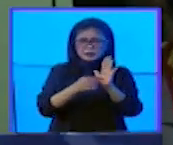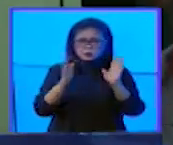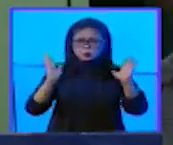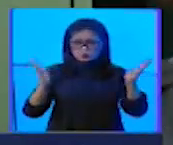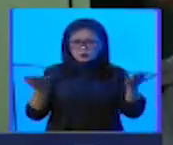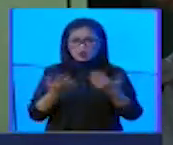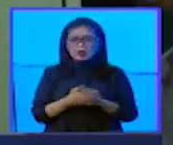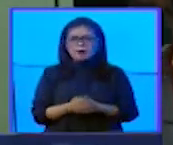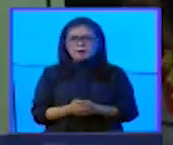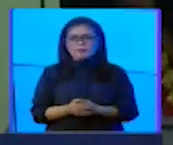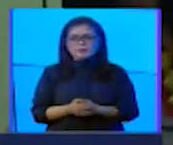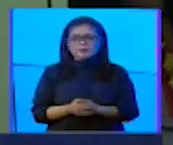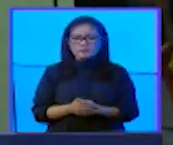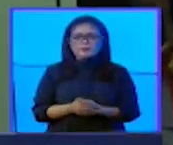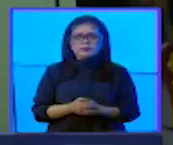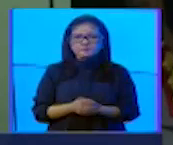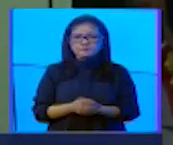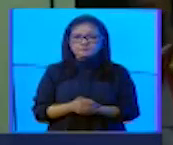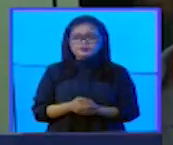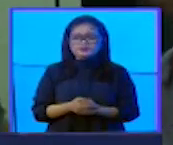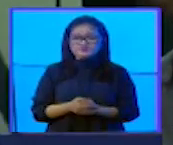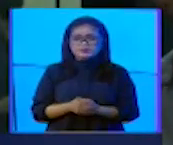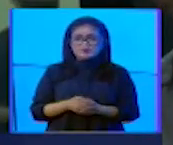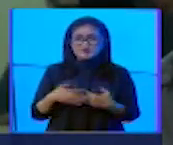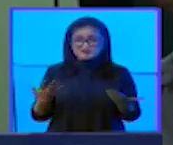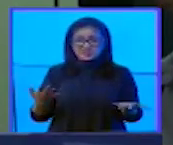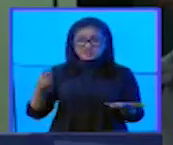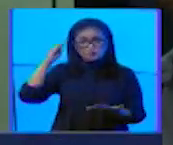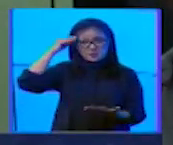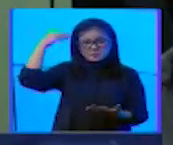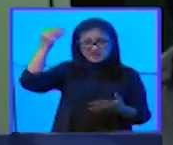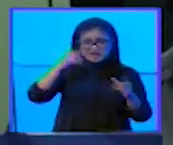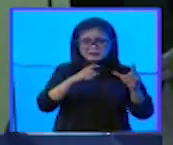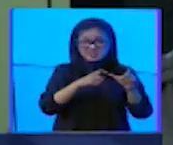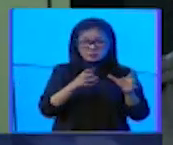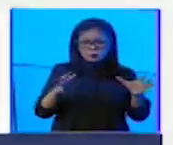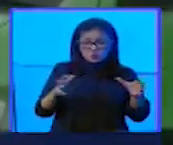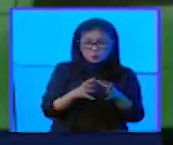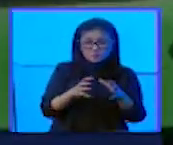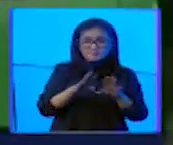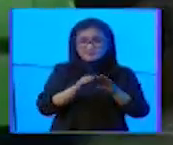termasuk rencana nanti tim Satgas Kabupaten Tangerang pasca haul.